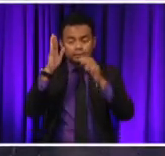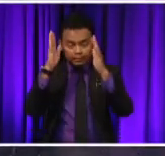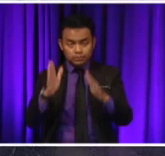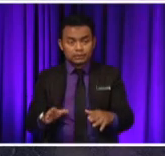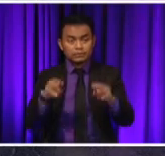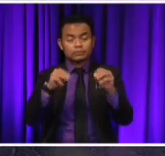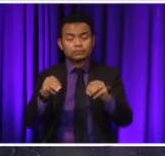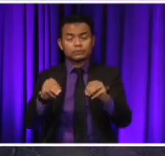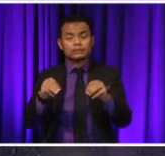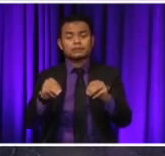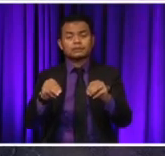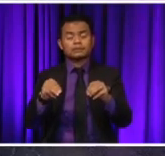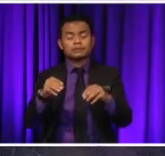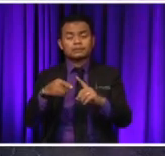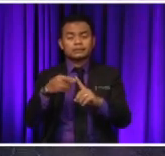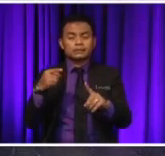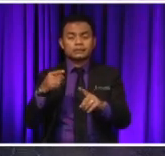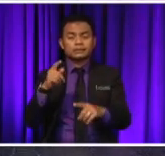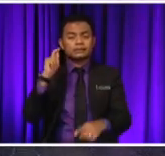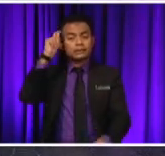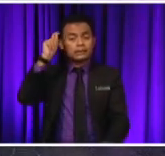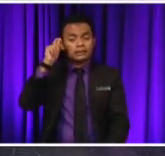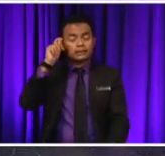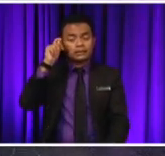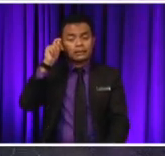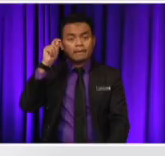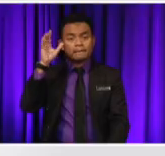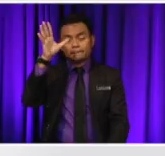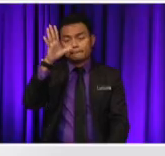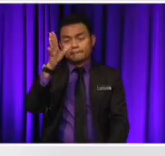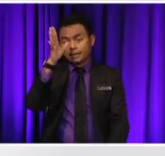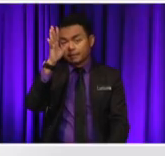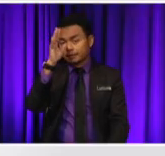namanya Yang Pertama eh Erni yang kedua